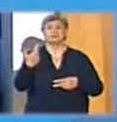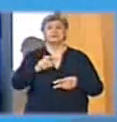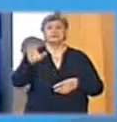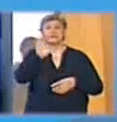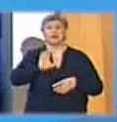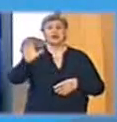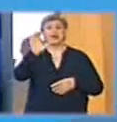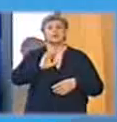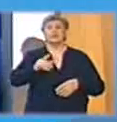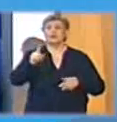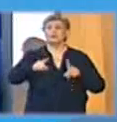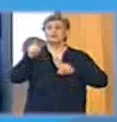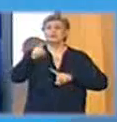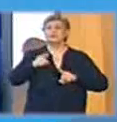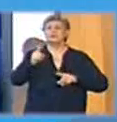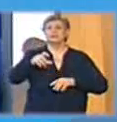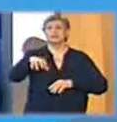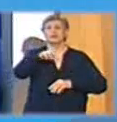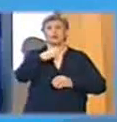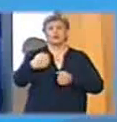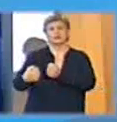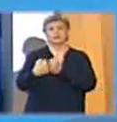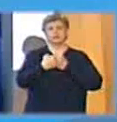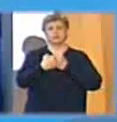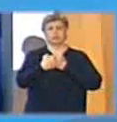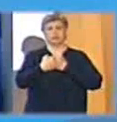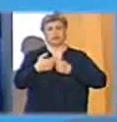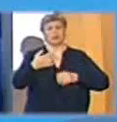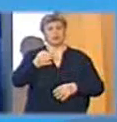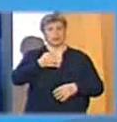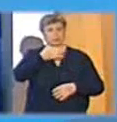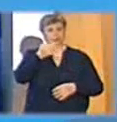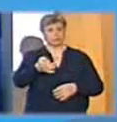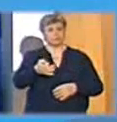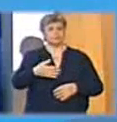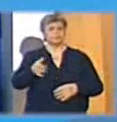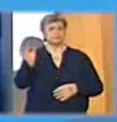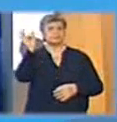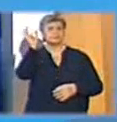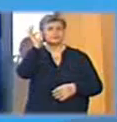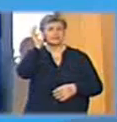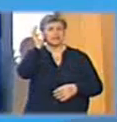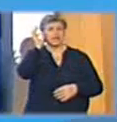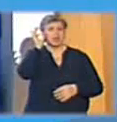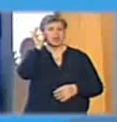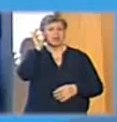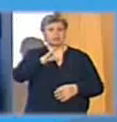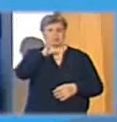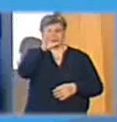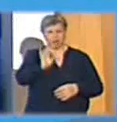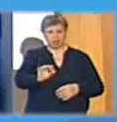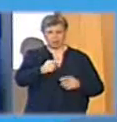λέτε, σας θυμίζω ότι η πραγματικότητα στη Γαλλία ήταν μια εντελώς